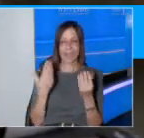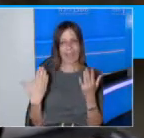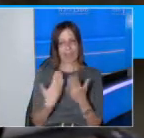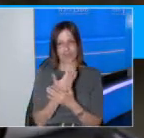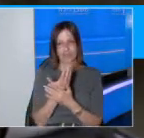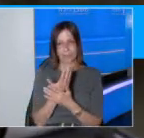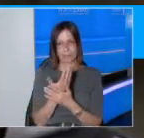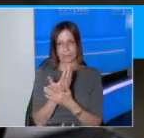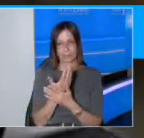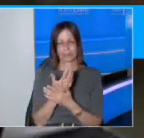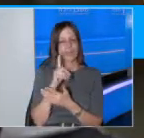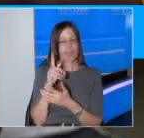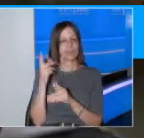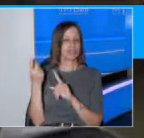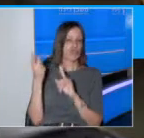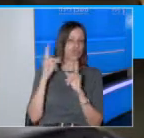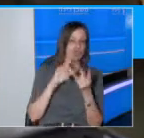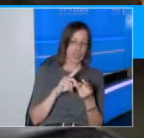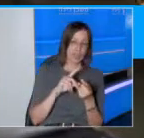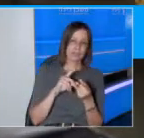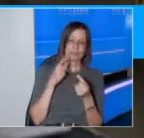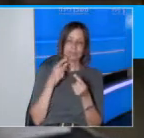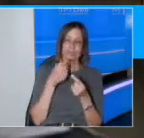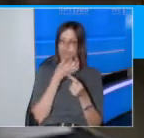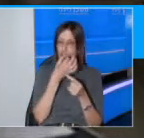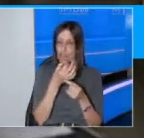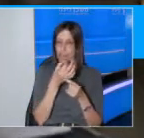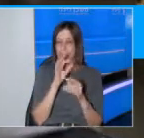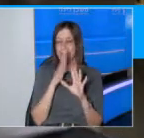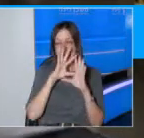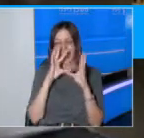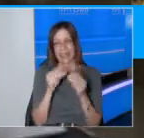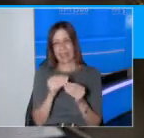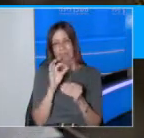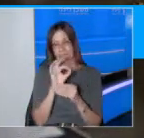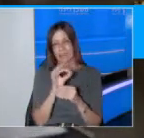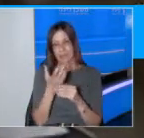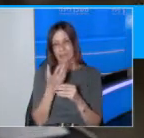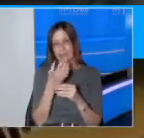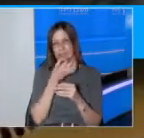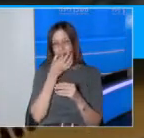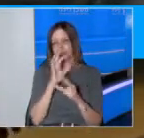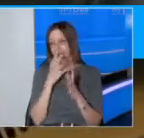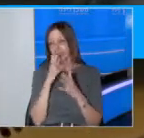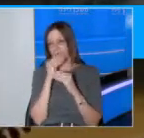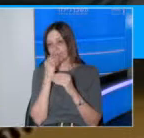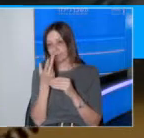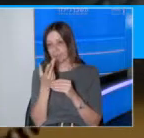חדשים. אבל מצד שני, השאלה מה ההיקף שלהם, אוקיי? השאלה האם